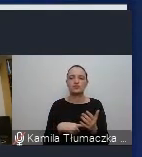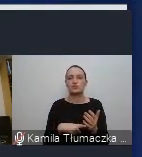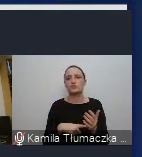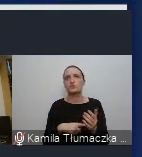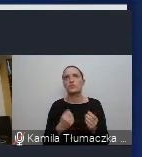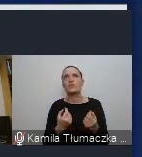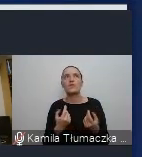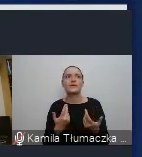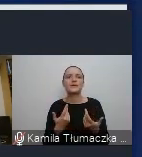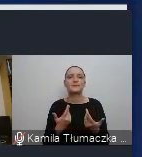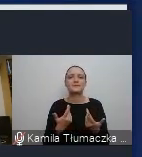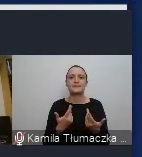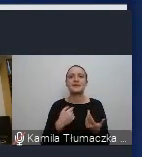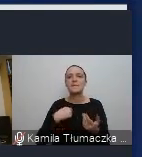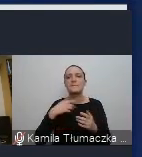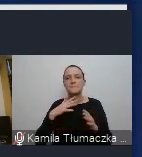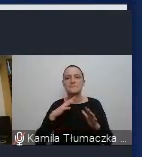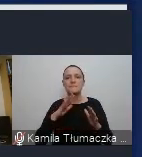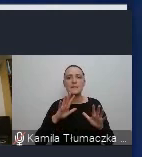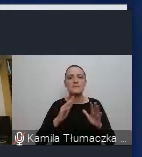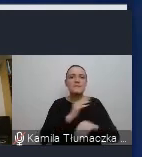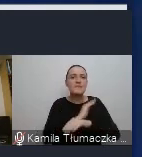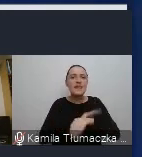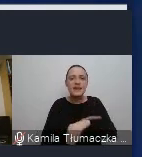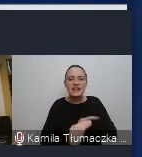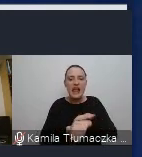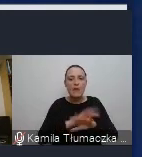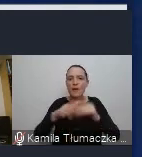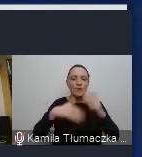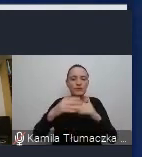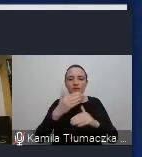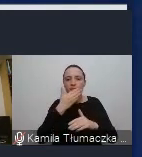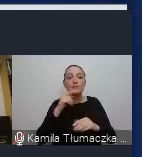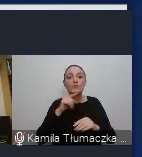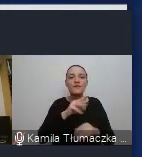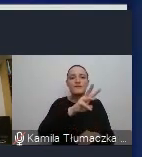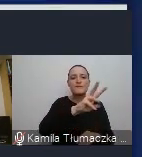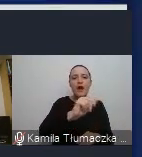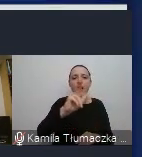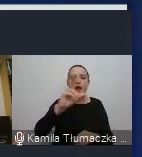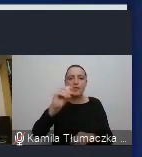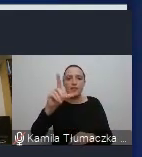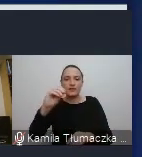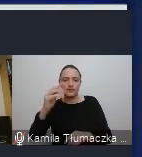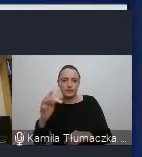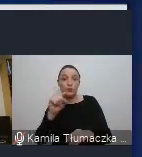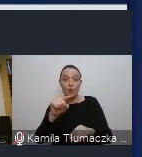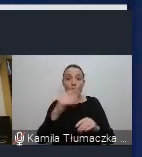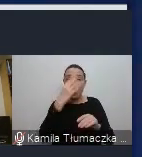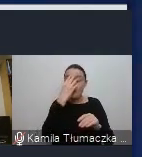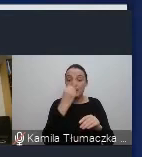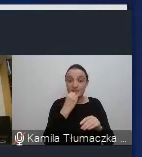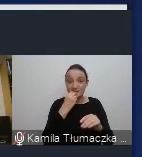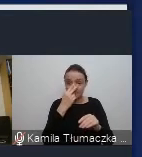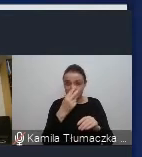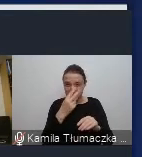stan tego, że ja panuję nad tymi materiałami. A mianowicie tutaj te obrazki, które Państwo widzą, to jest